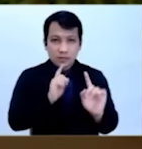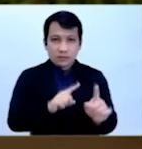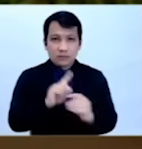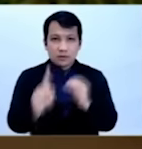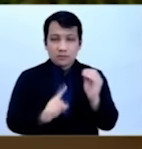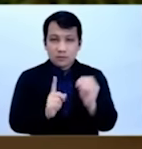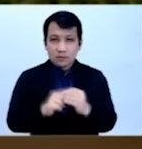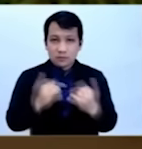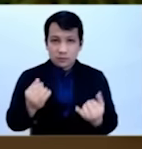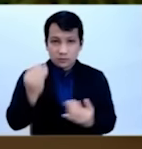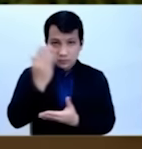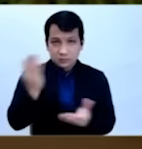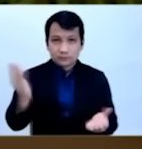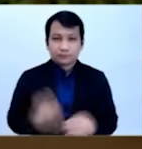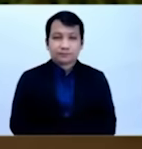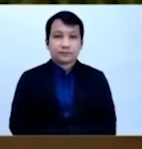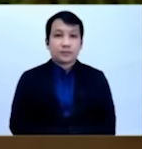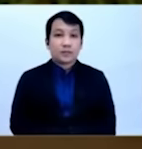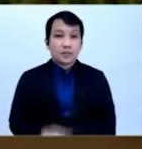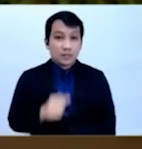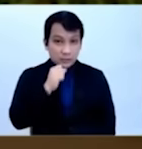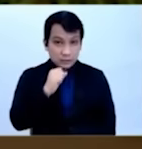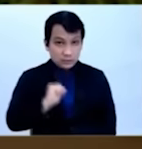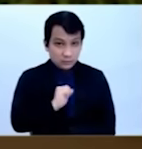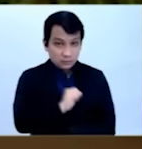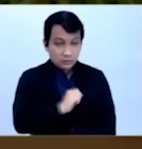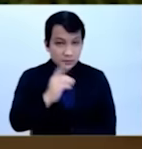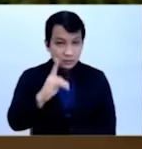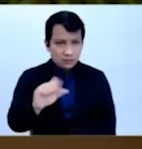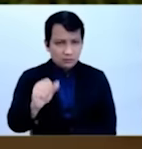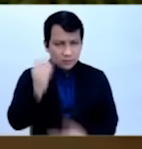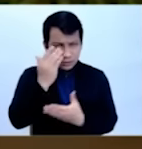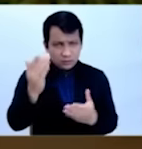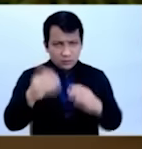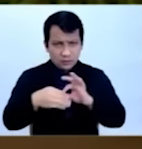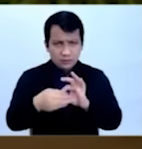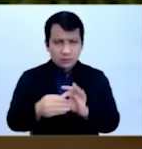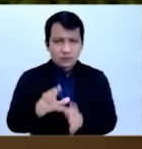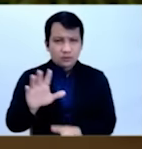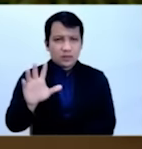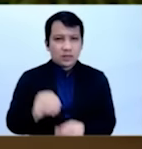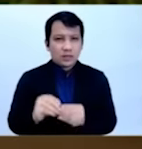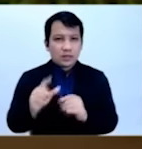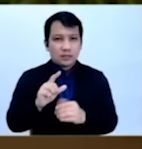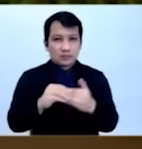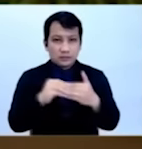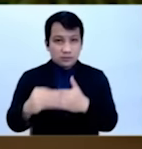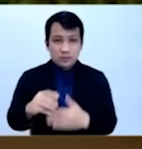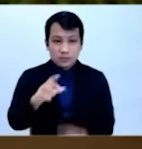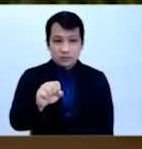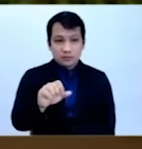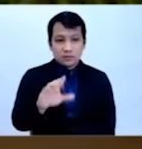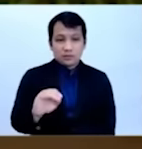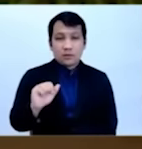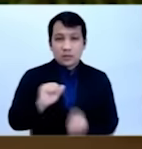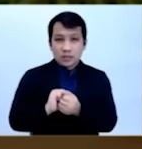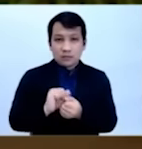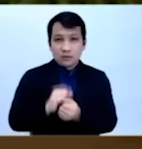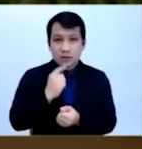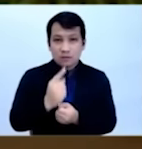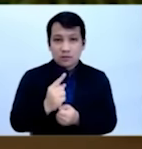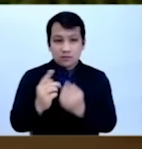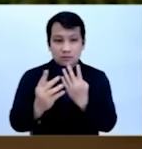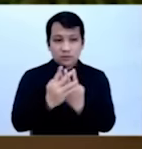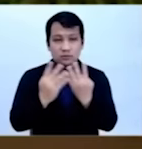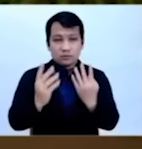ito. Ayon naman kay Senator de la Rosa, nakadepende ang kapalaran ng mga leader ng SBSI kasama na si Senior Aguila na nakakulong ngayon dyan sa